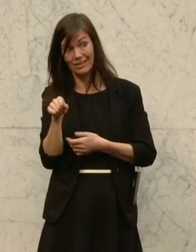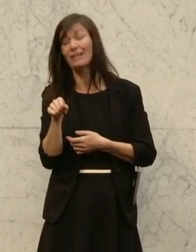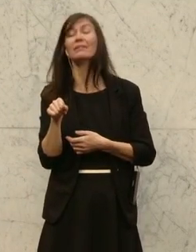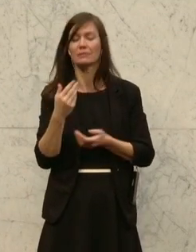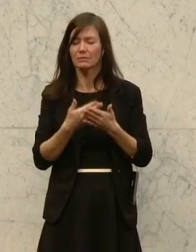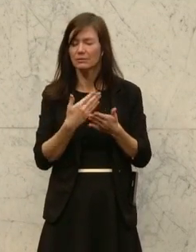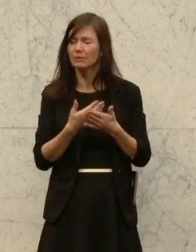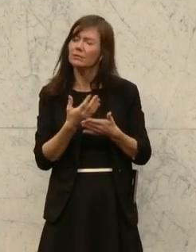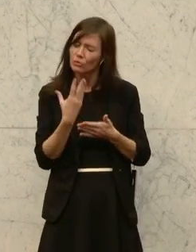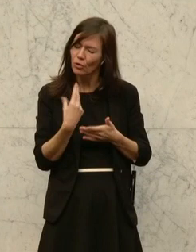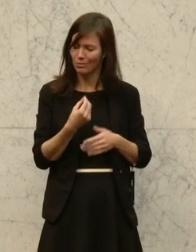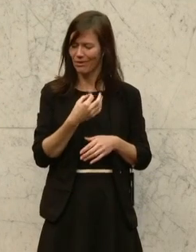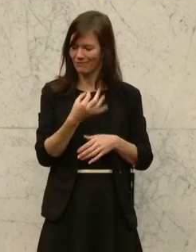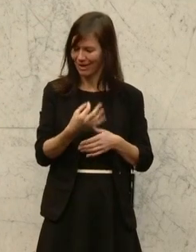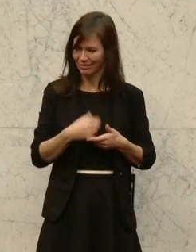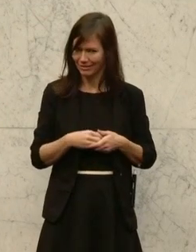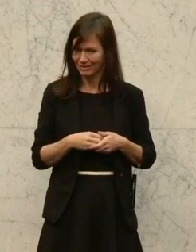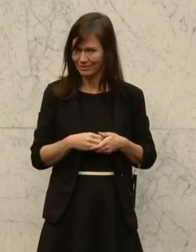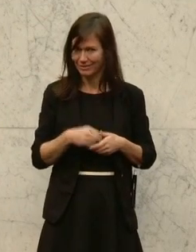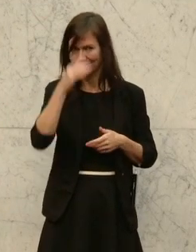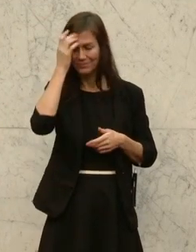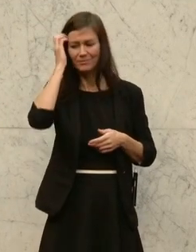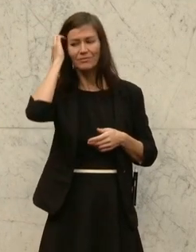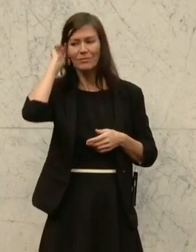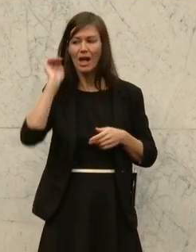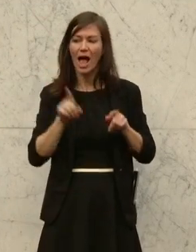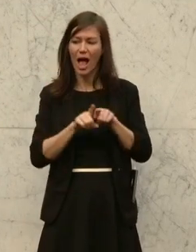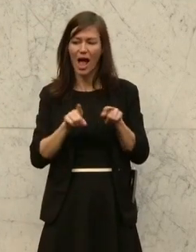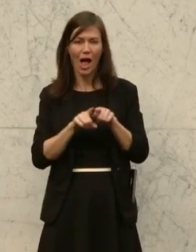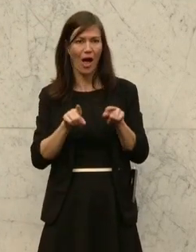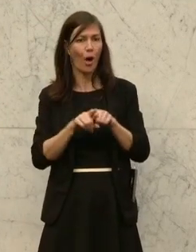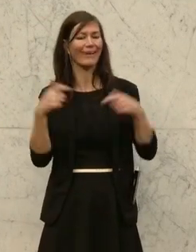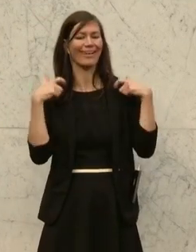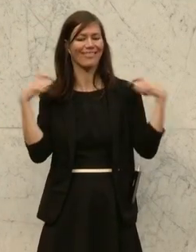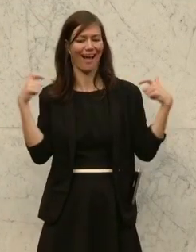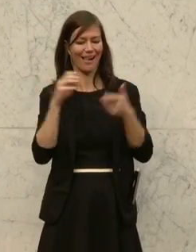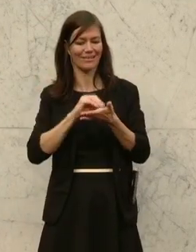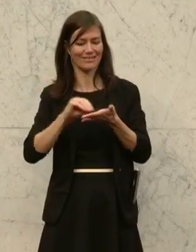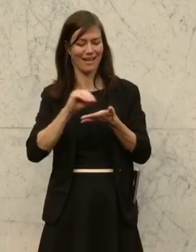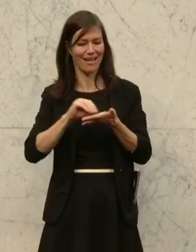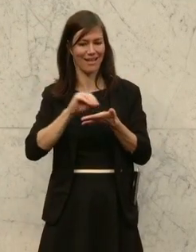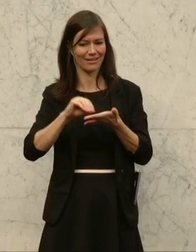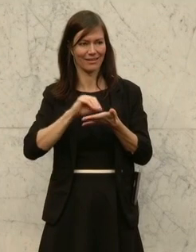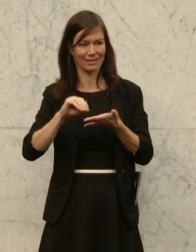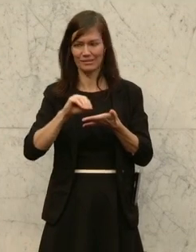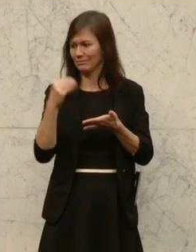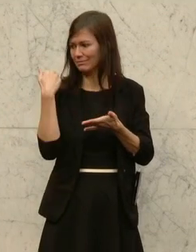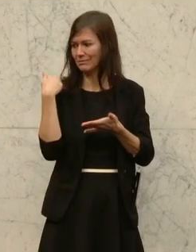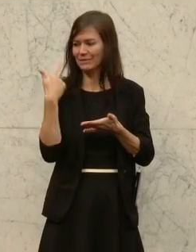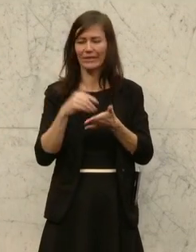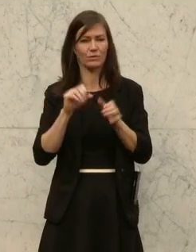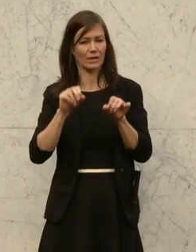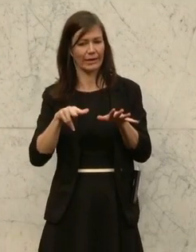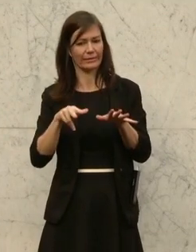noch einmal fragen, wir haben ja auch die Situation der Generalsekretäre, die ja 2018 per Gesetz eben möglich gemacht